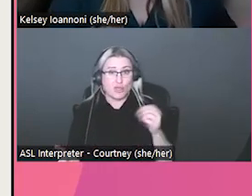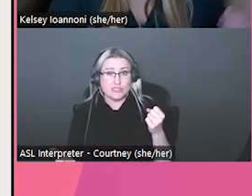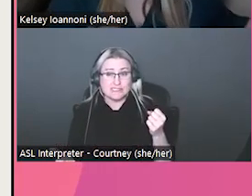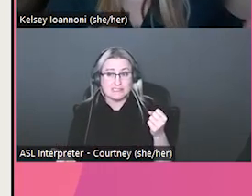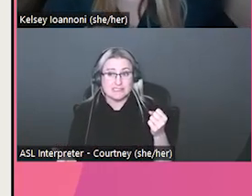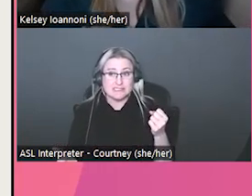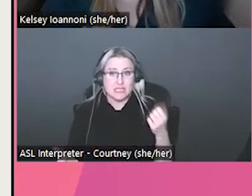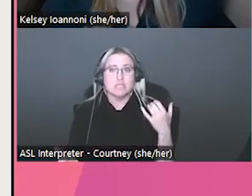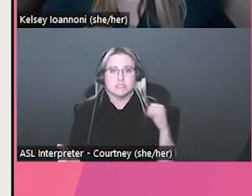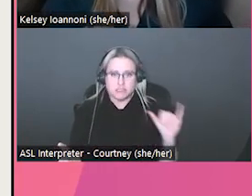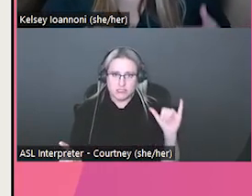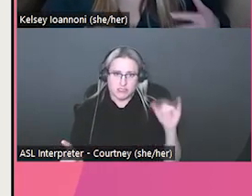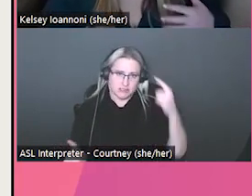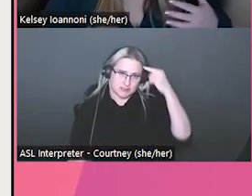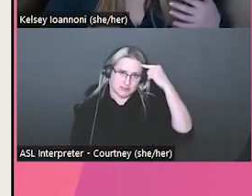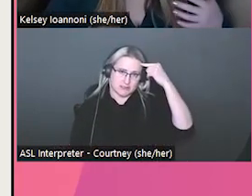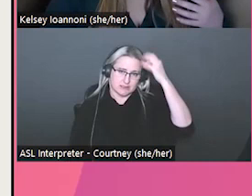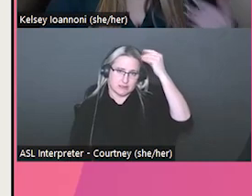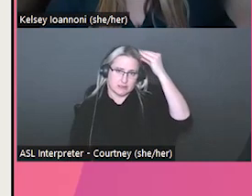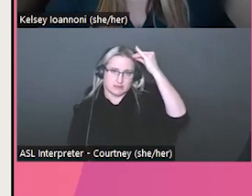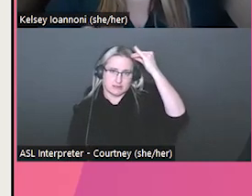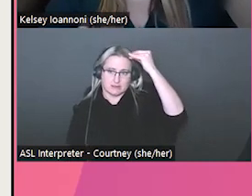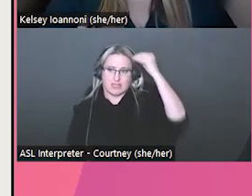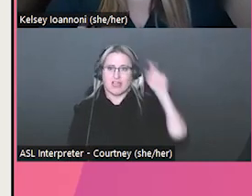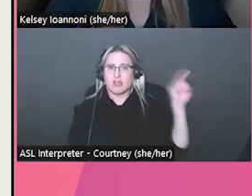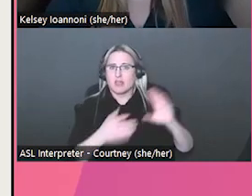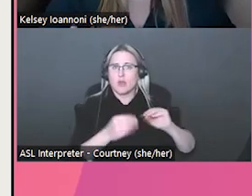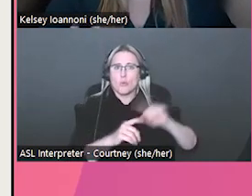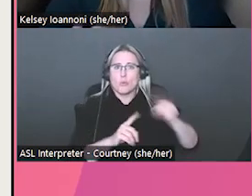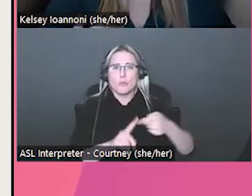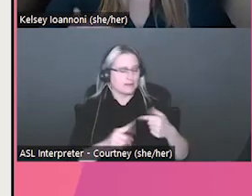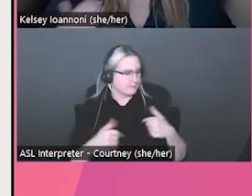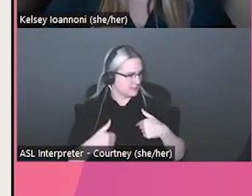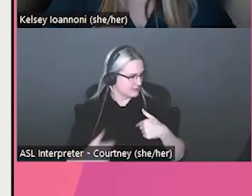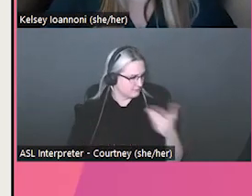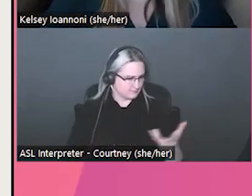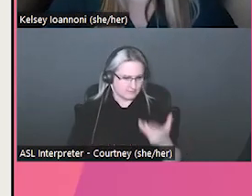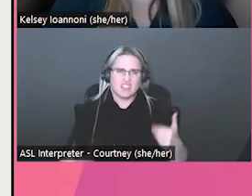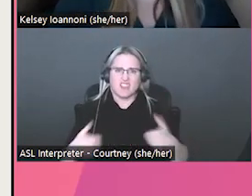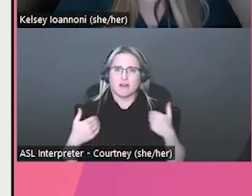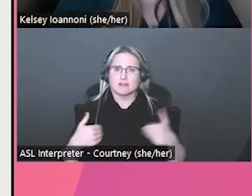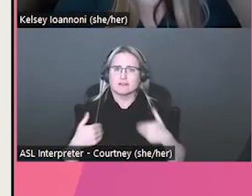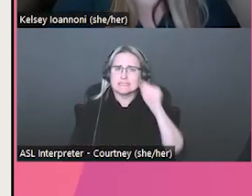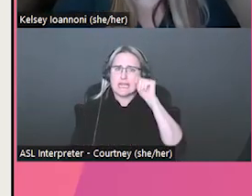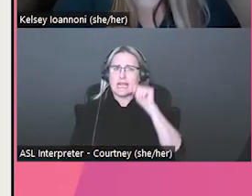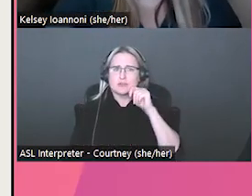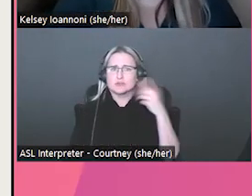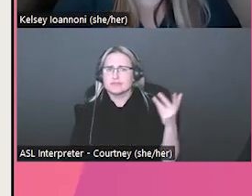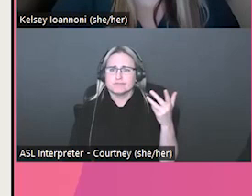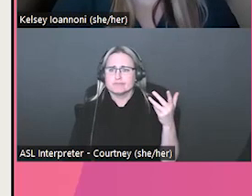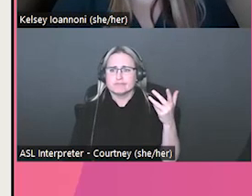J'ai 30 ans, mais je suis dans la trentaine et j'ai encore ces paroles dans ma tête. Ces paroles